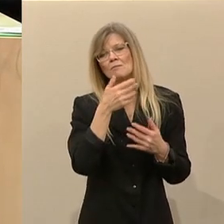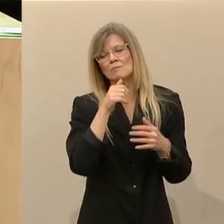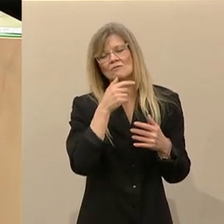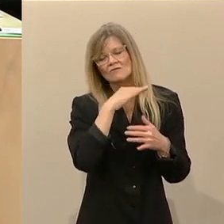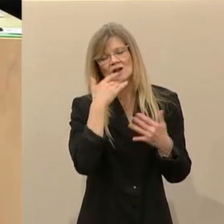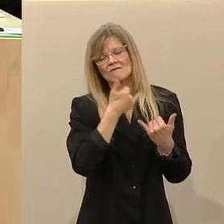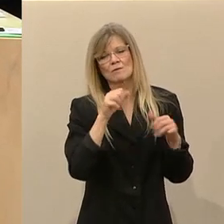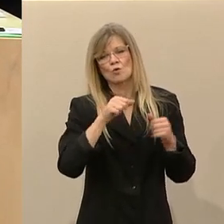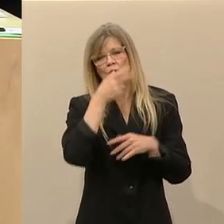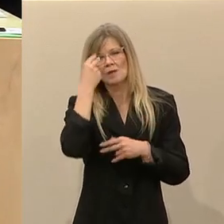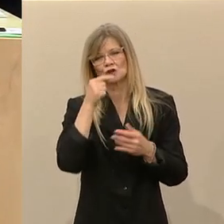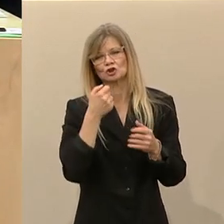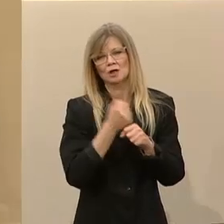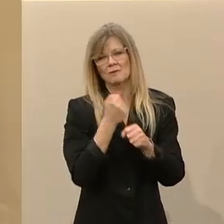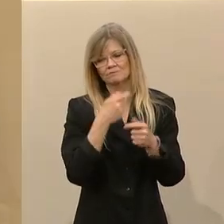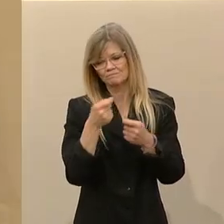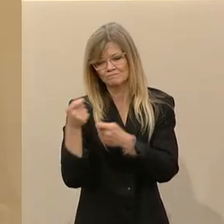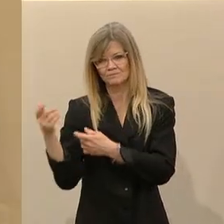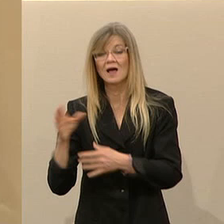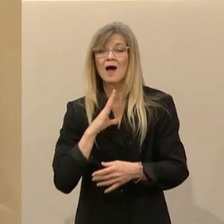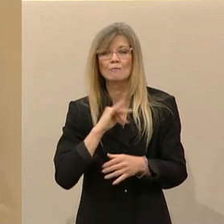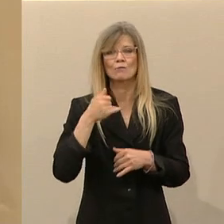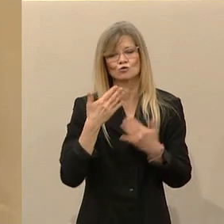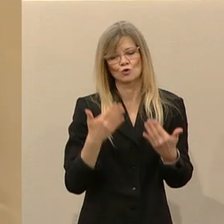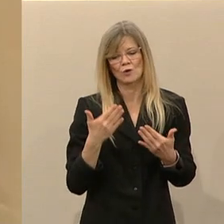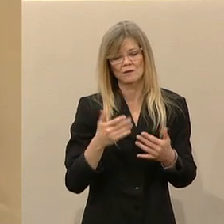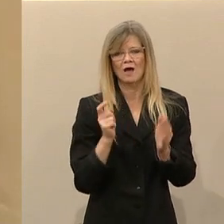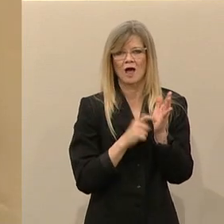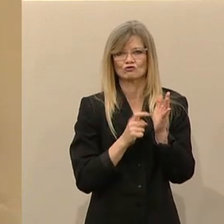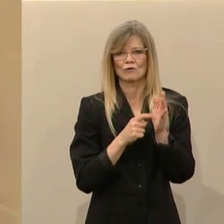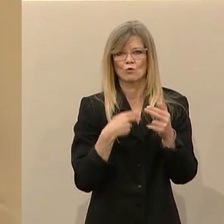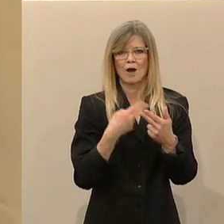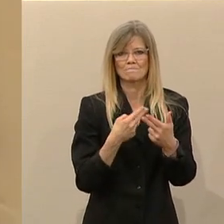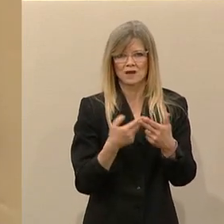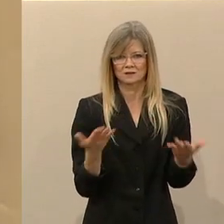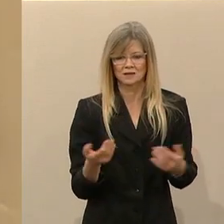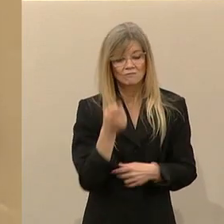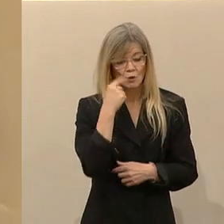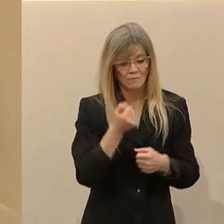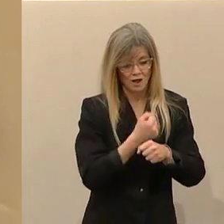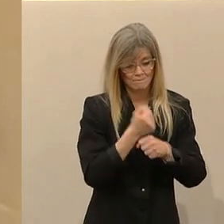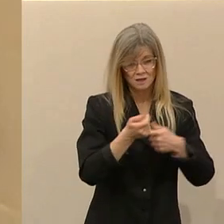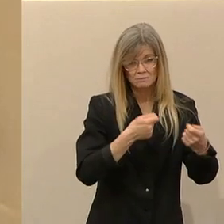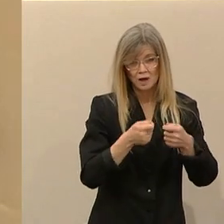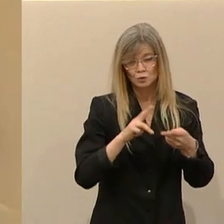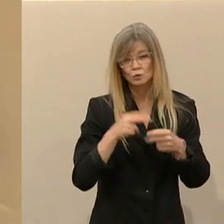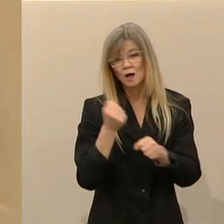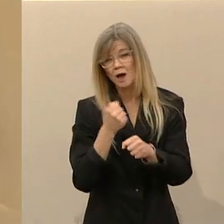heutigen Herausforderungen anpassen. Denn der Arbeitsmarkt wie auch die Arbeitsmarktpolitik unterliegen einem starken